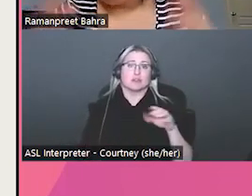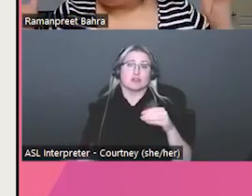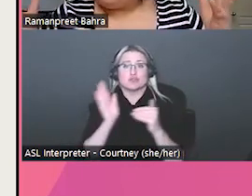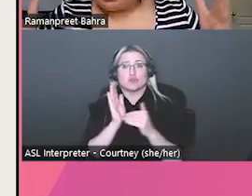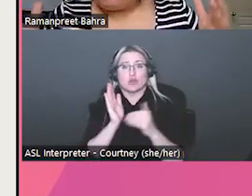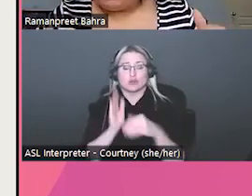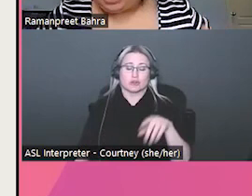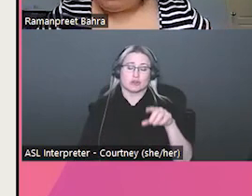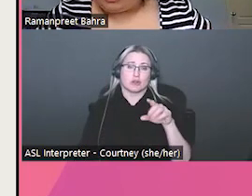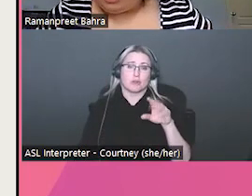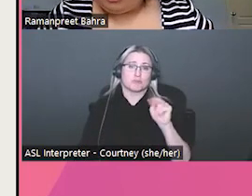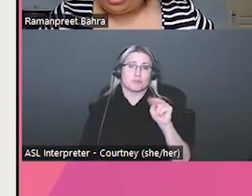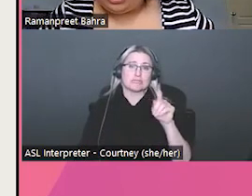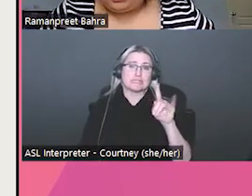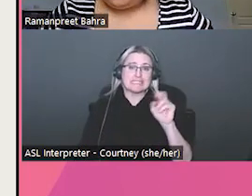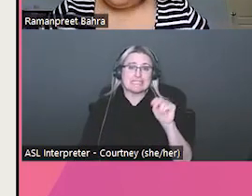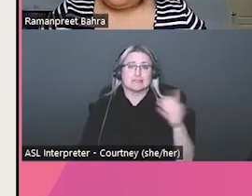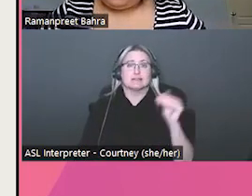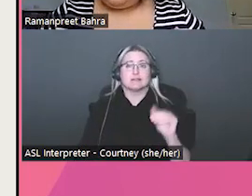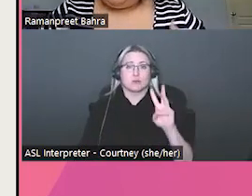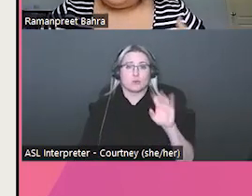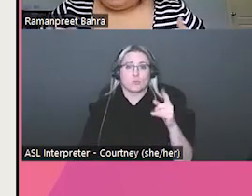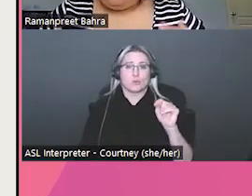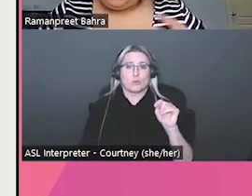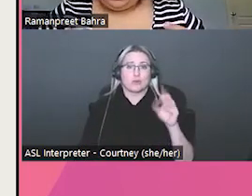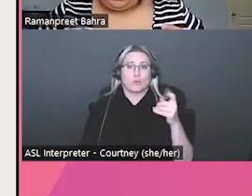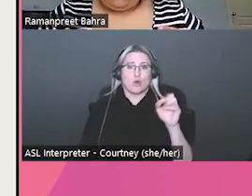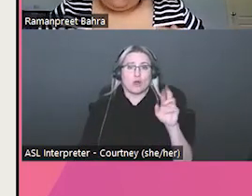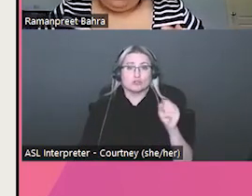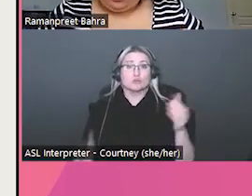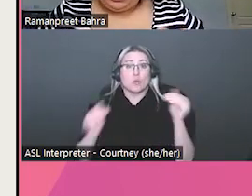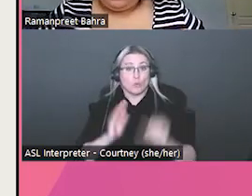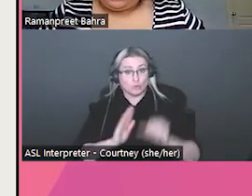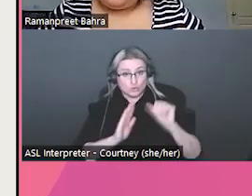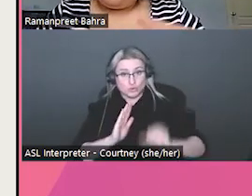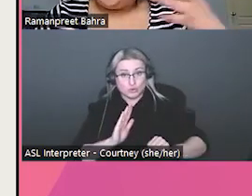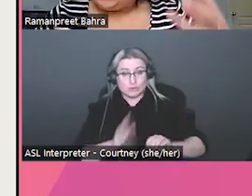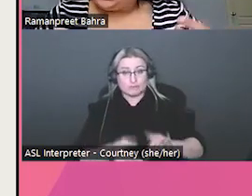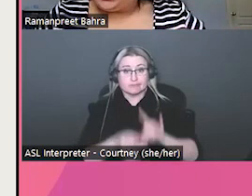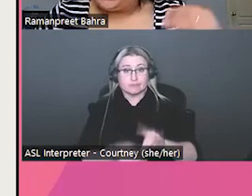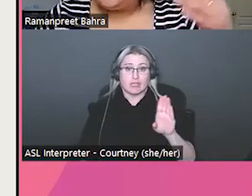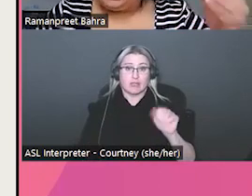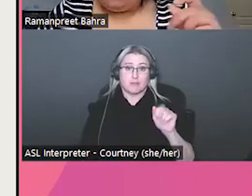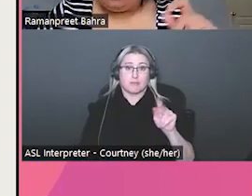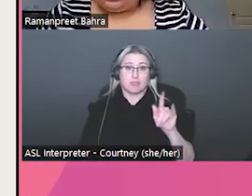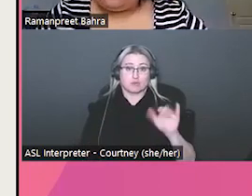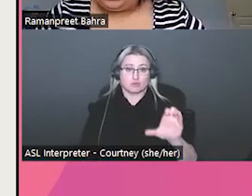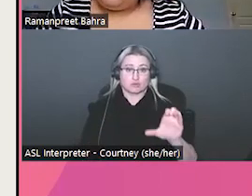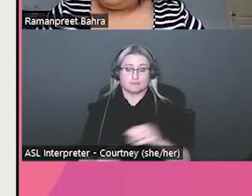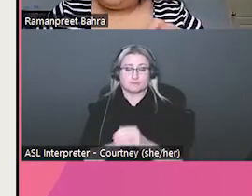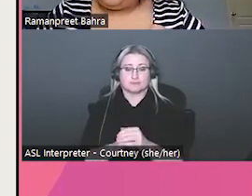des programmes comme le Dr. Burstein Weight Watcher ou la chirurgie bariatrique. Et ce qui se passe ici également, c'est